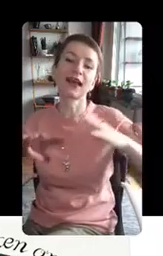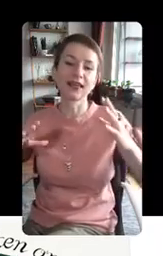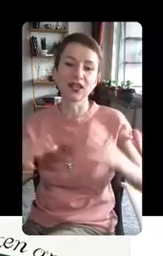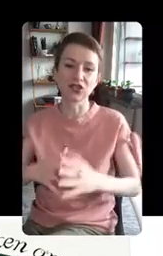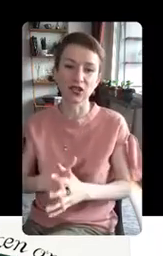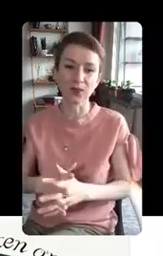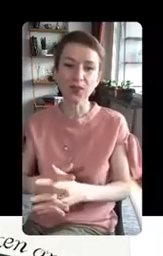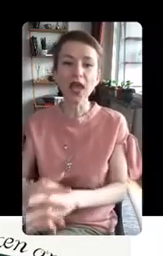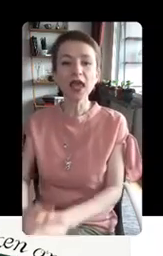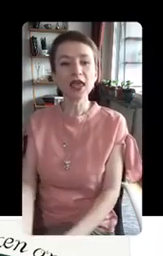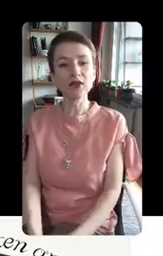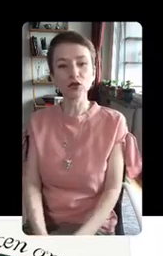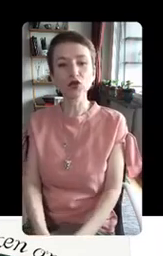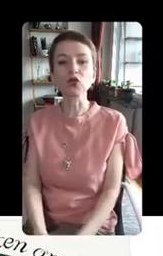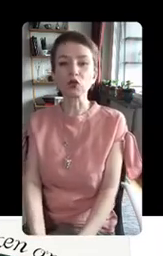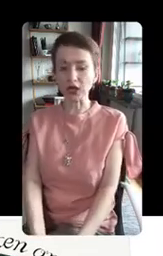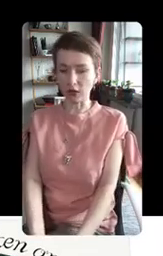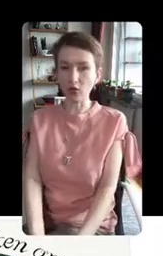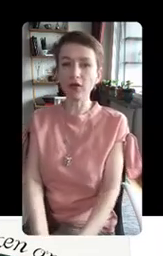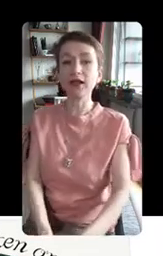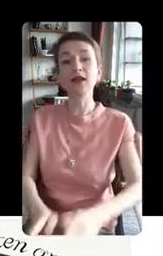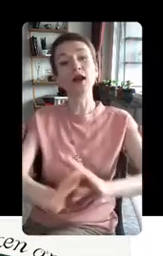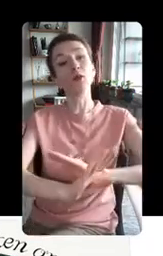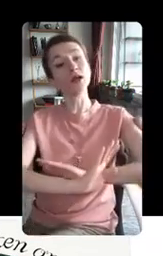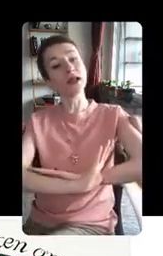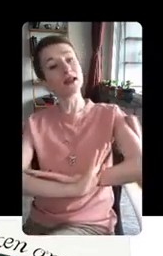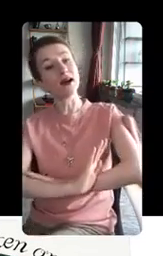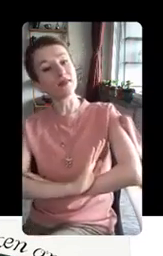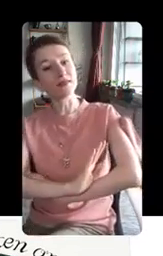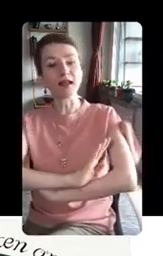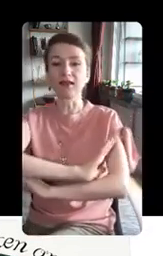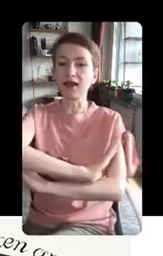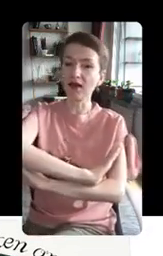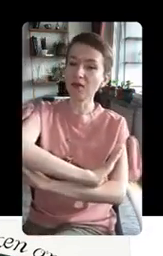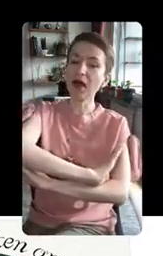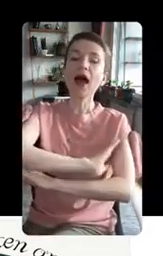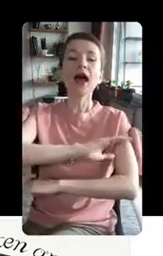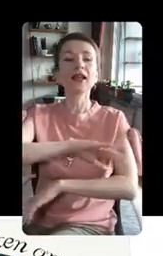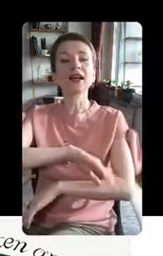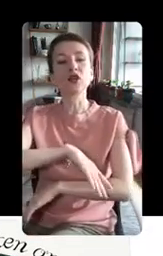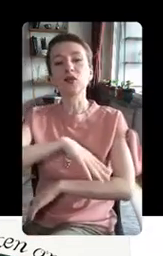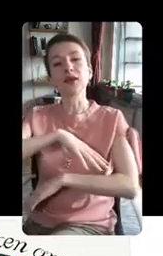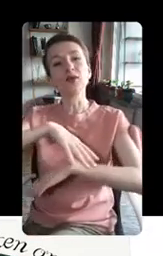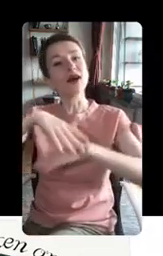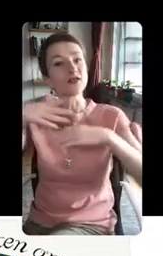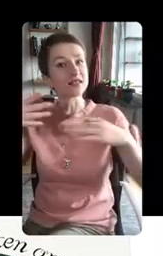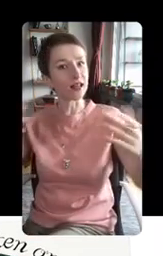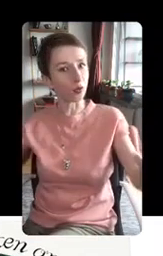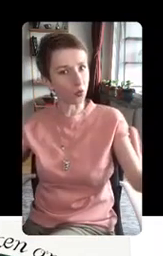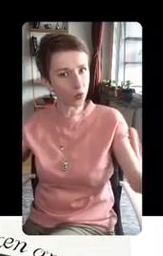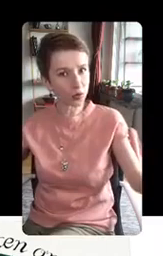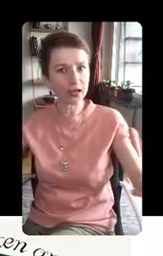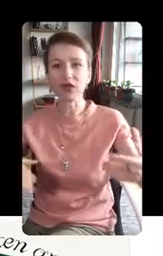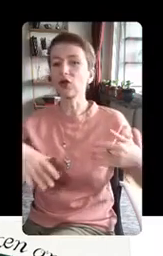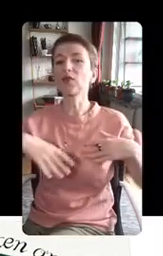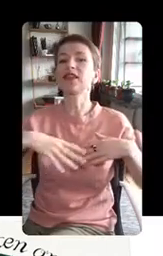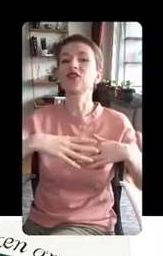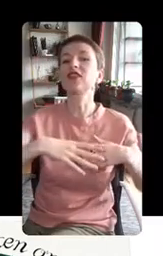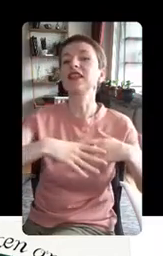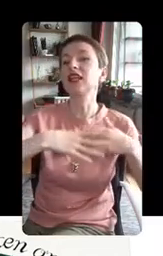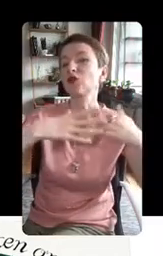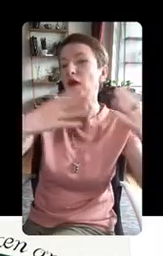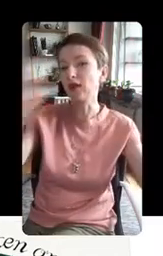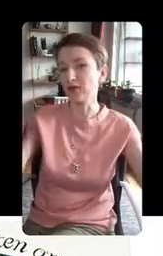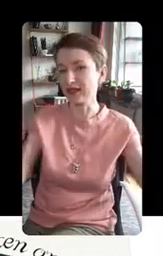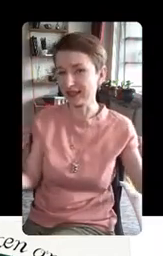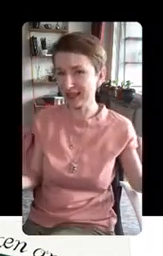она более такая нежная. И вот тетушка лиловая, такая более элегантная дама, это которая принимает в салоне, которая